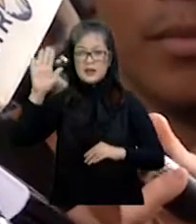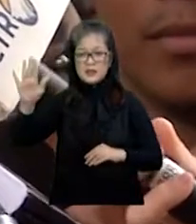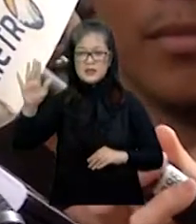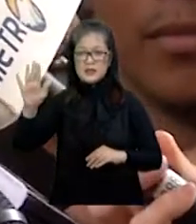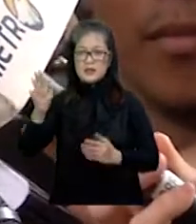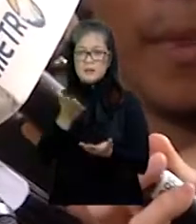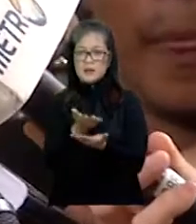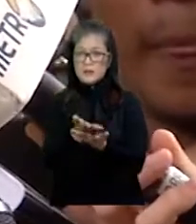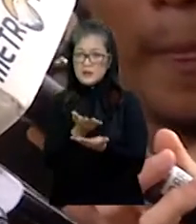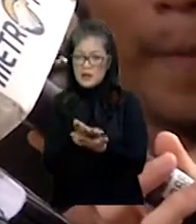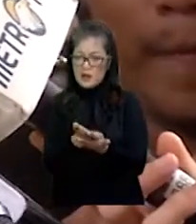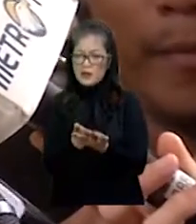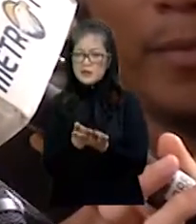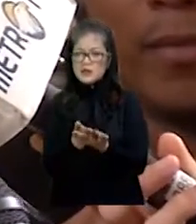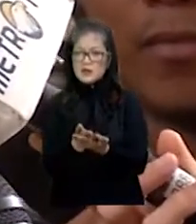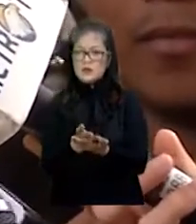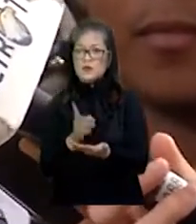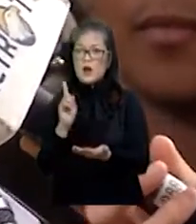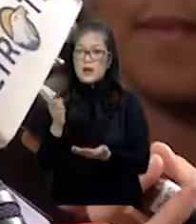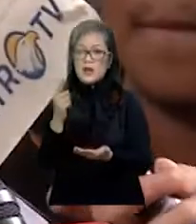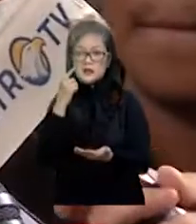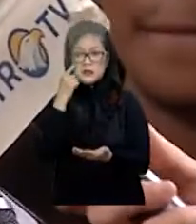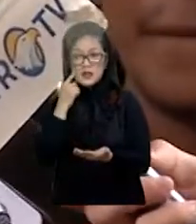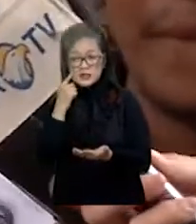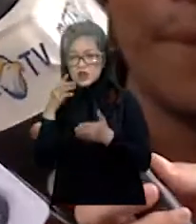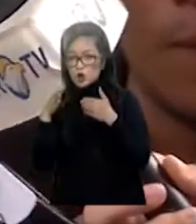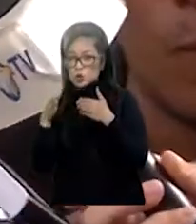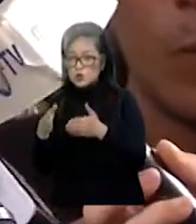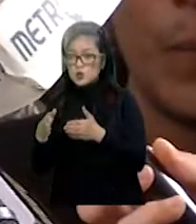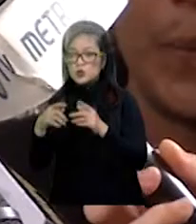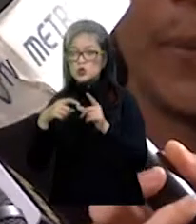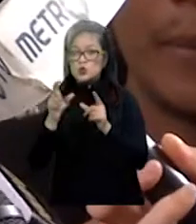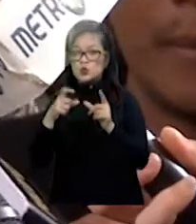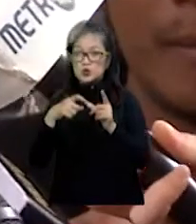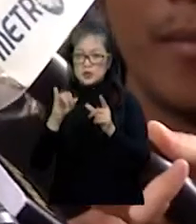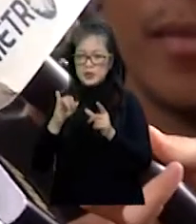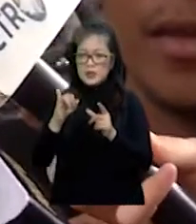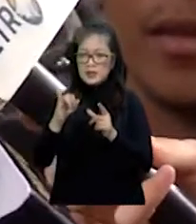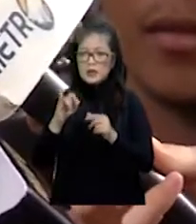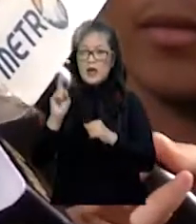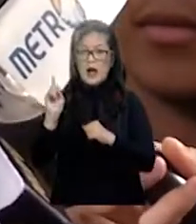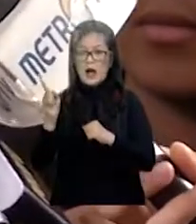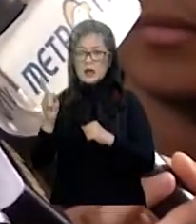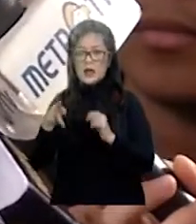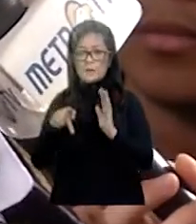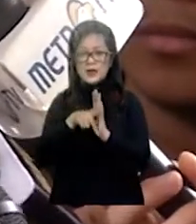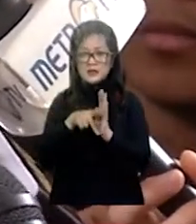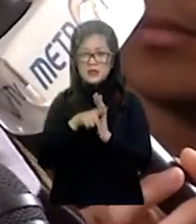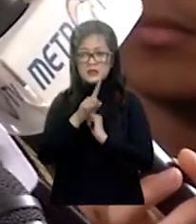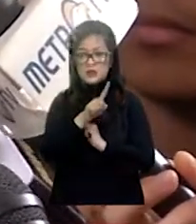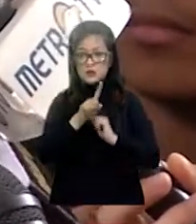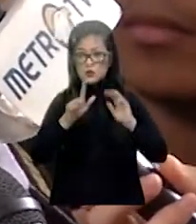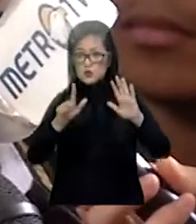untuk khusus untuk saksi sushi dikenakan pasal 174